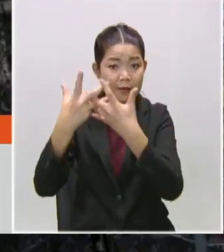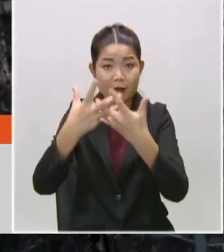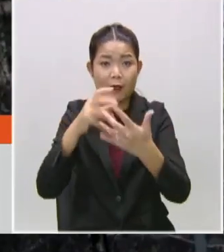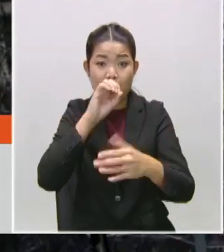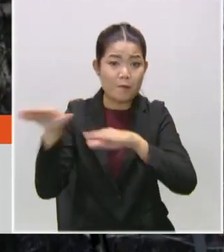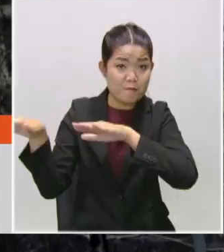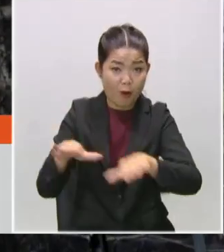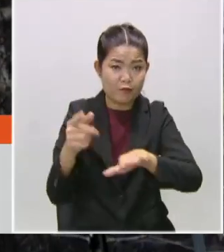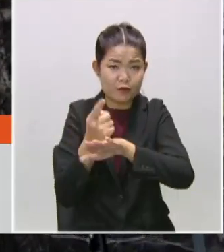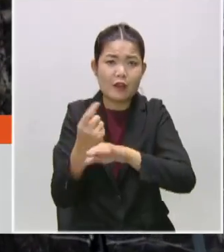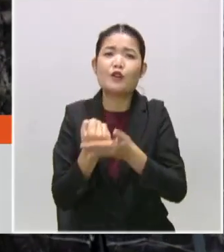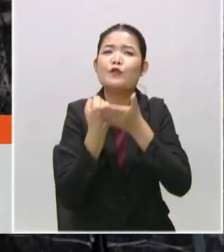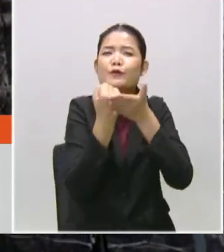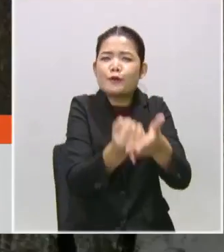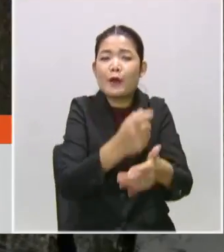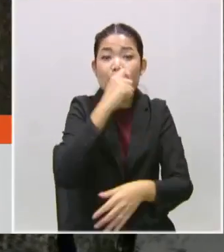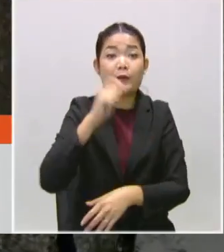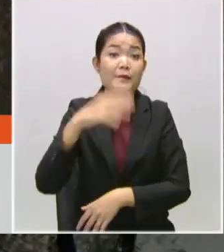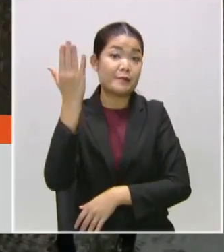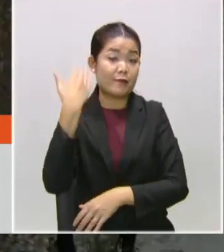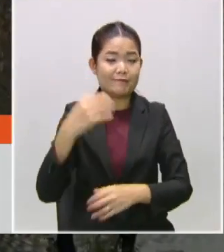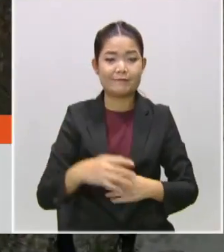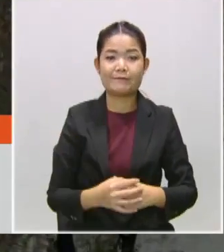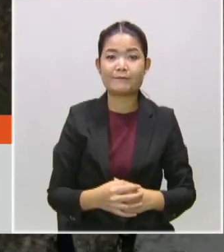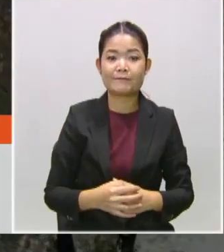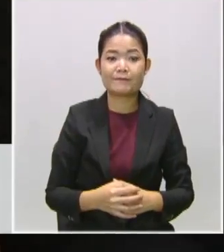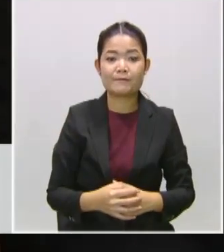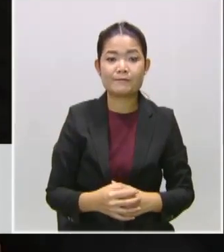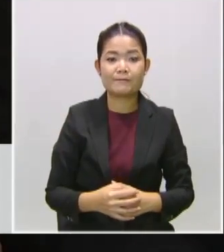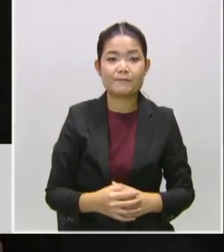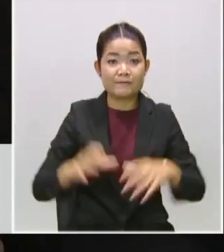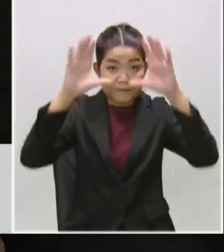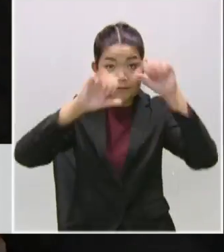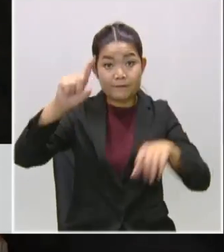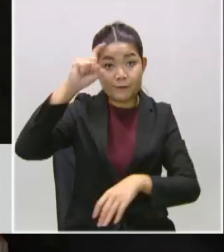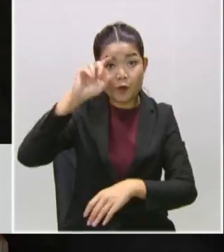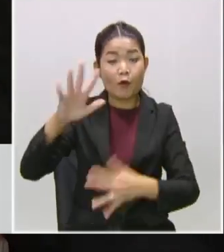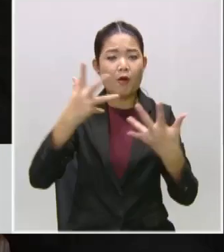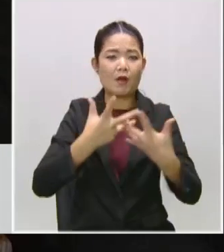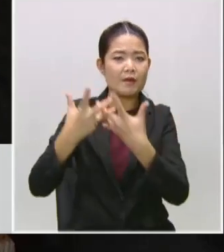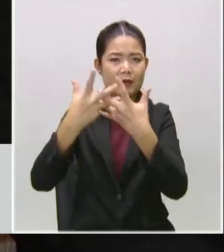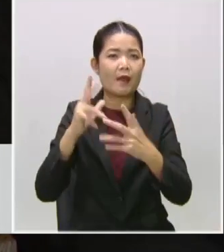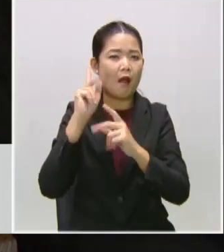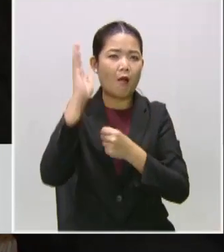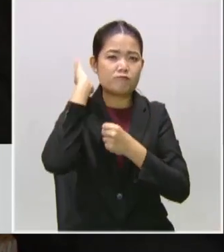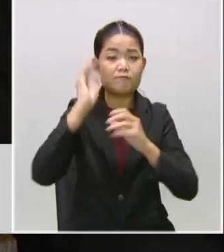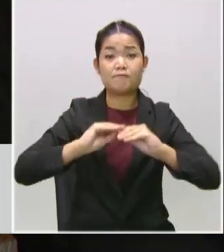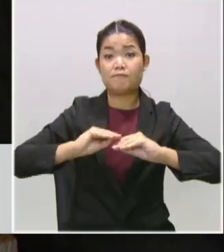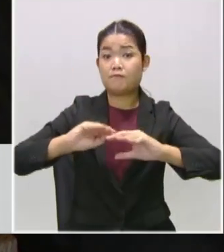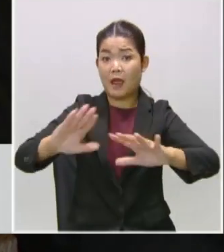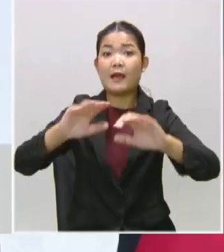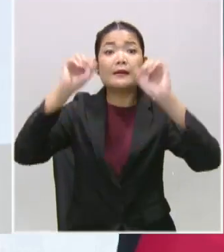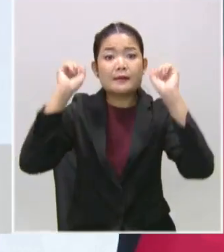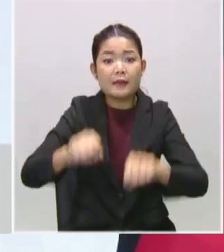เตรียมส่งรถถังไปช่วยยูเครนเมื่อวานนี้ค่ะประธานาธิบดีโจไบเดนของสหรัฐแถลงข่าวการตัดสินใจส่งรถถัง